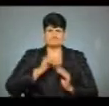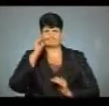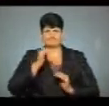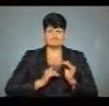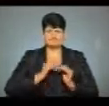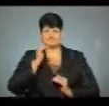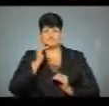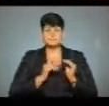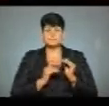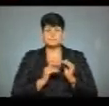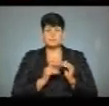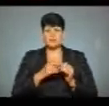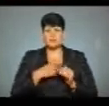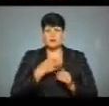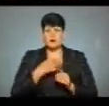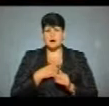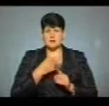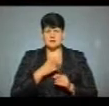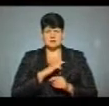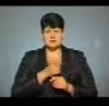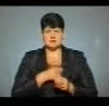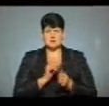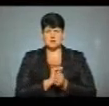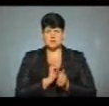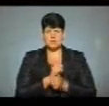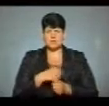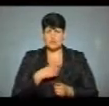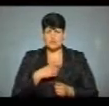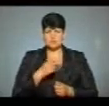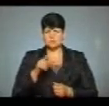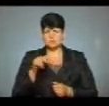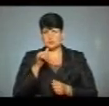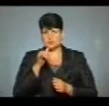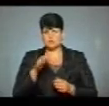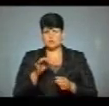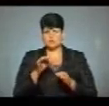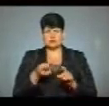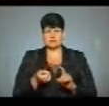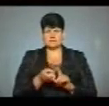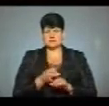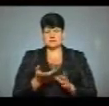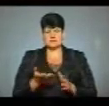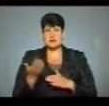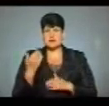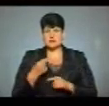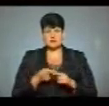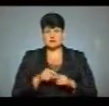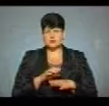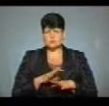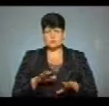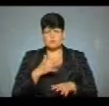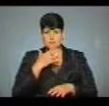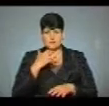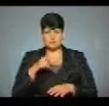тиски, кашлі, особливо сухий кашель, безперервно. Люди не можуть ні з чим його пов'язати. Раніше такого не було. І багато